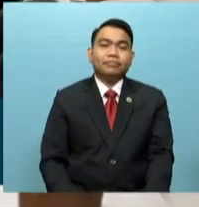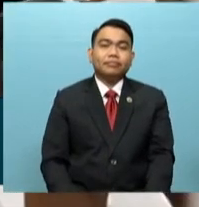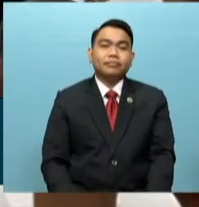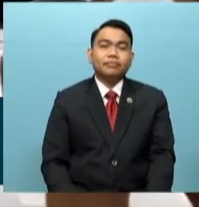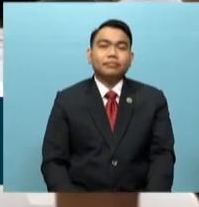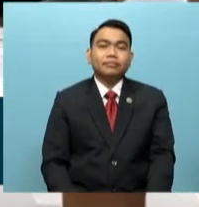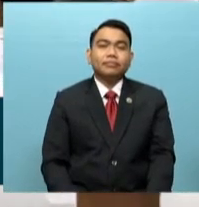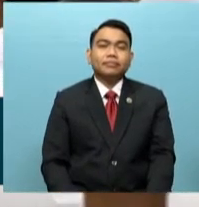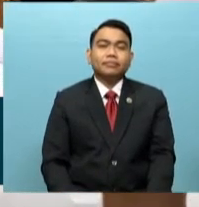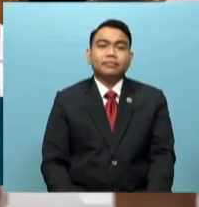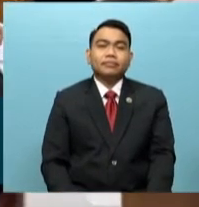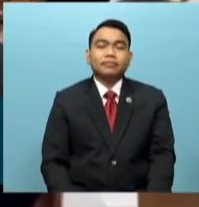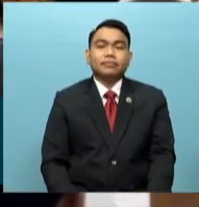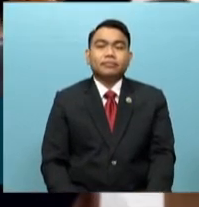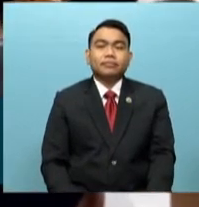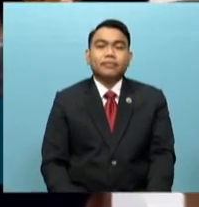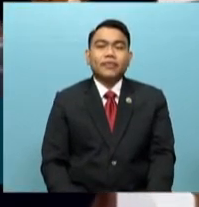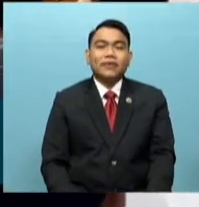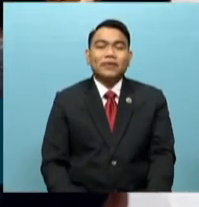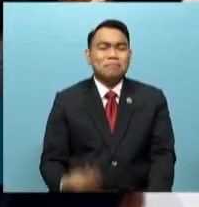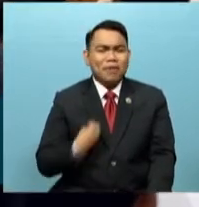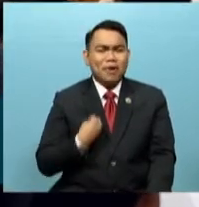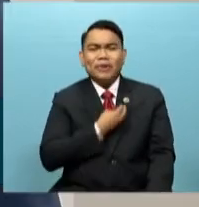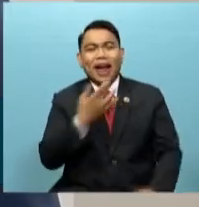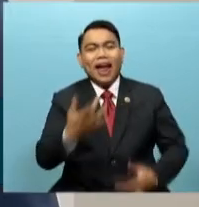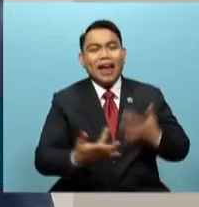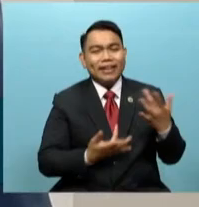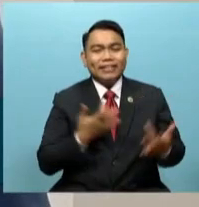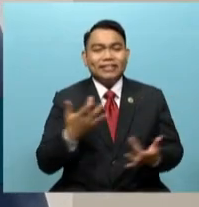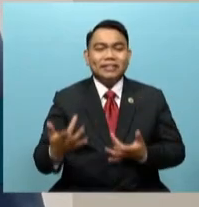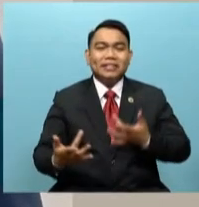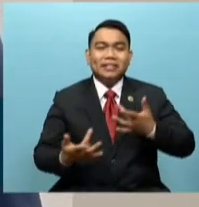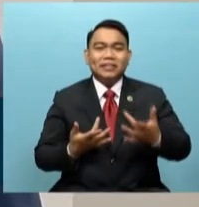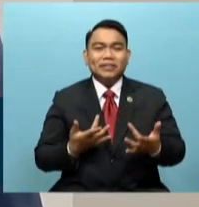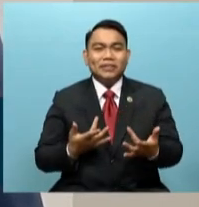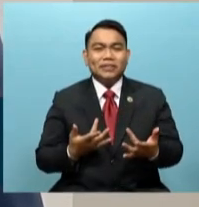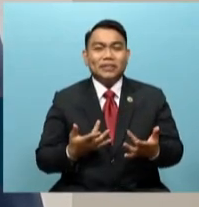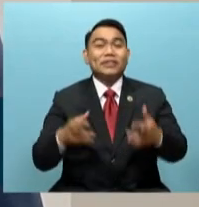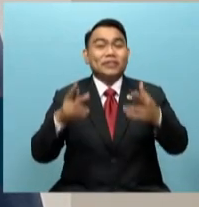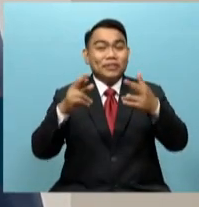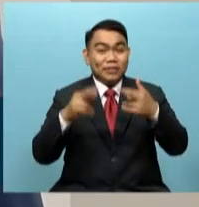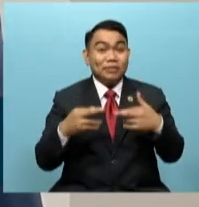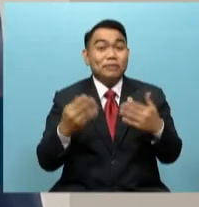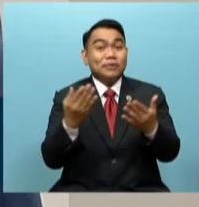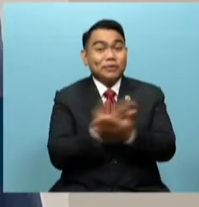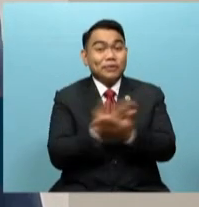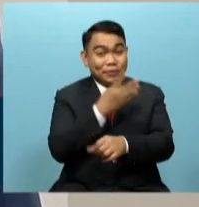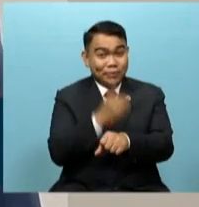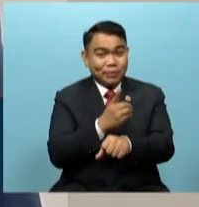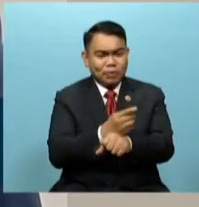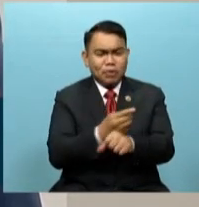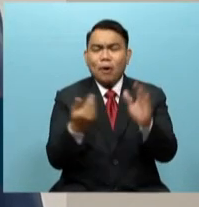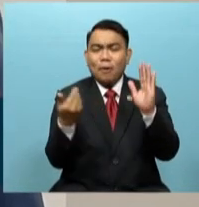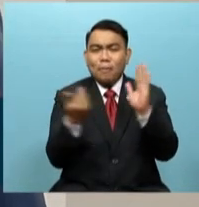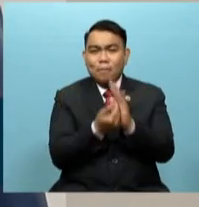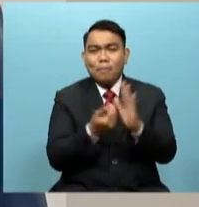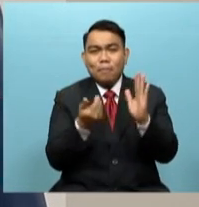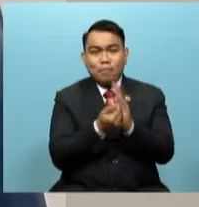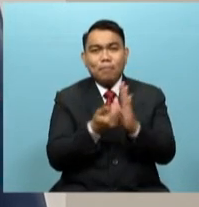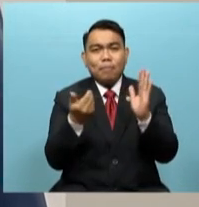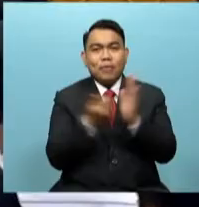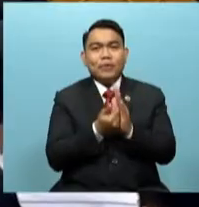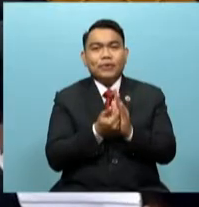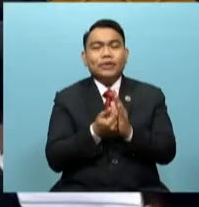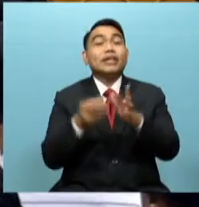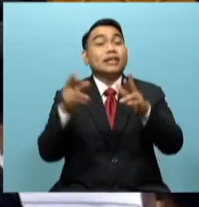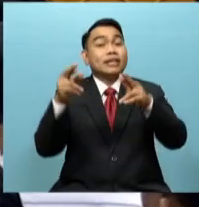sabik po ang mga kapatid natin na ngayon ay bagong tatanggap ng tungkulin, ang katibayan po ng marinig